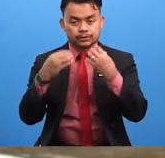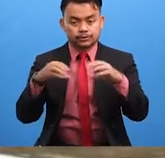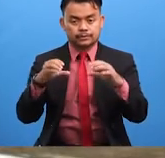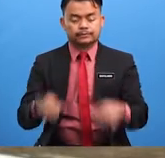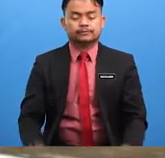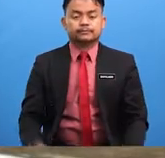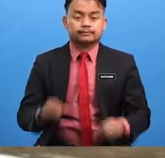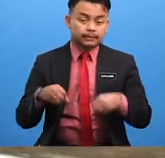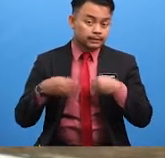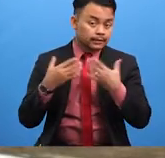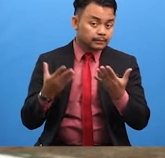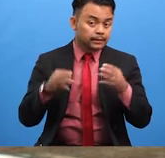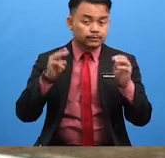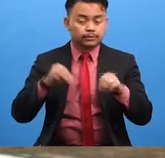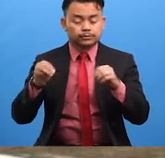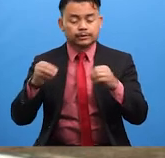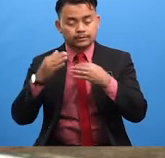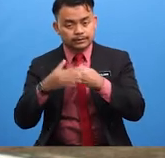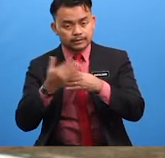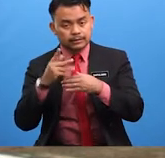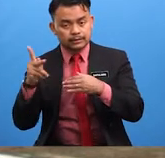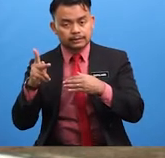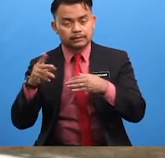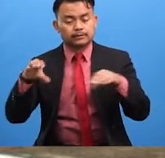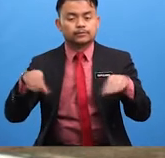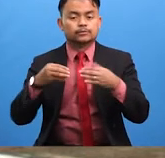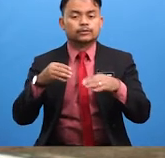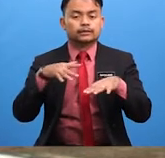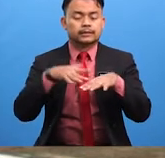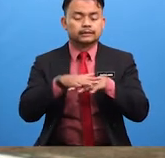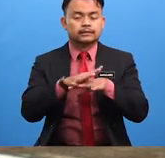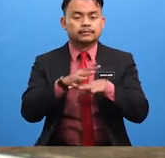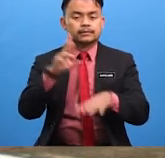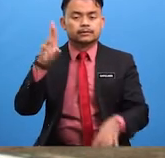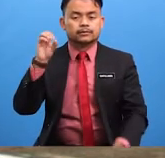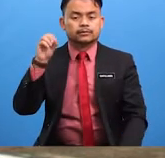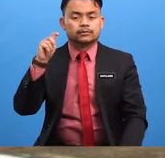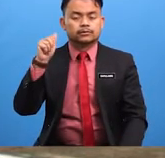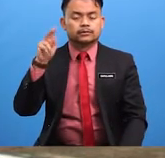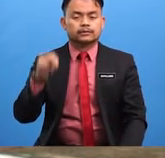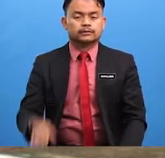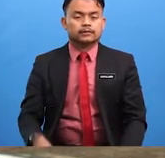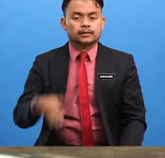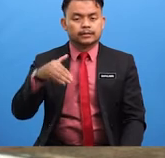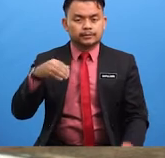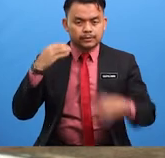Bagaimana murid-murid? Mudahkan membuat anyaman rotan? Belum cuba, belum tahu.